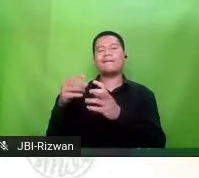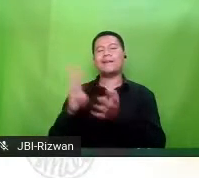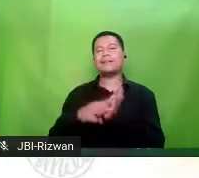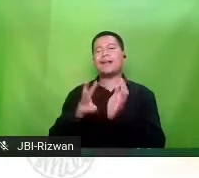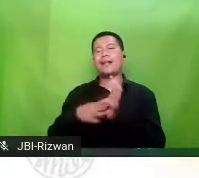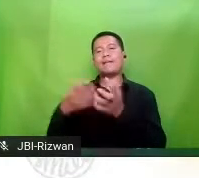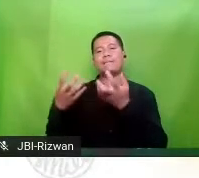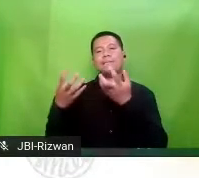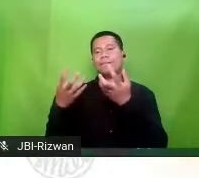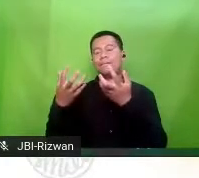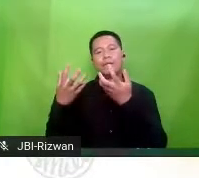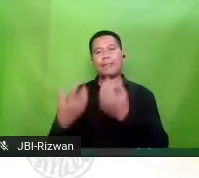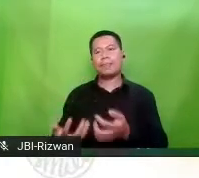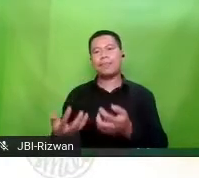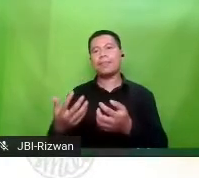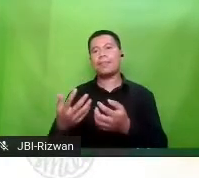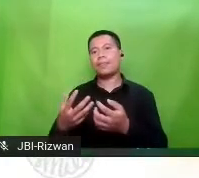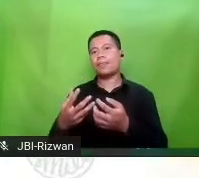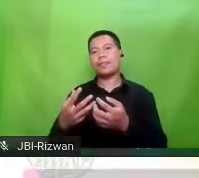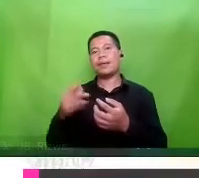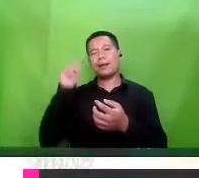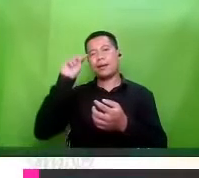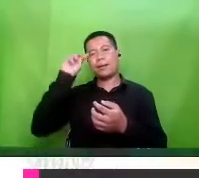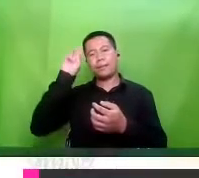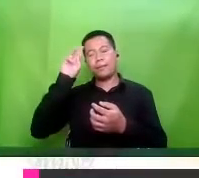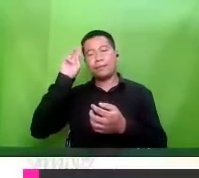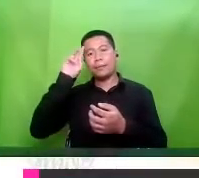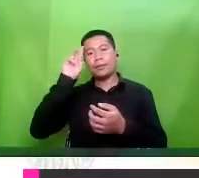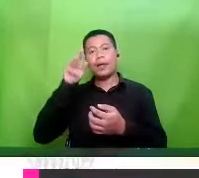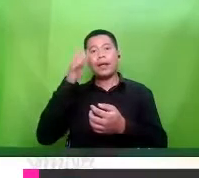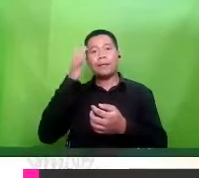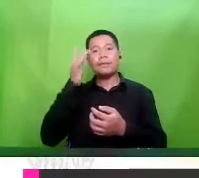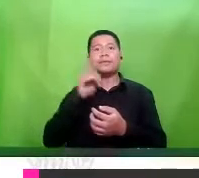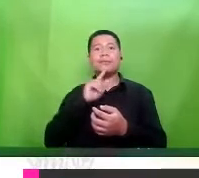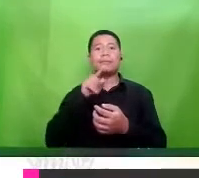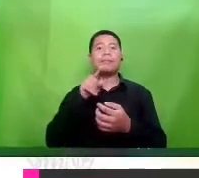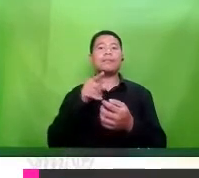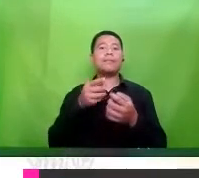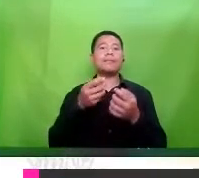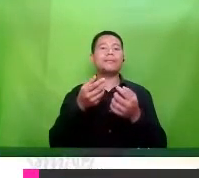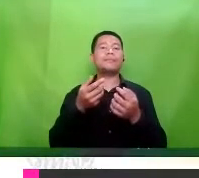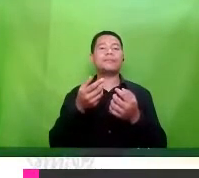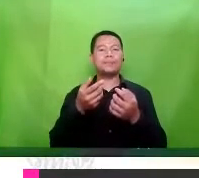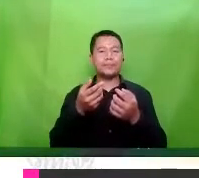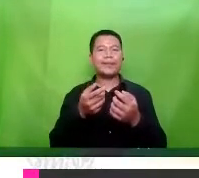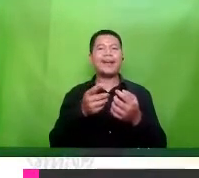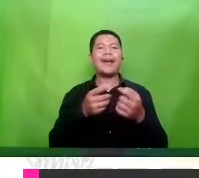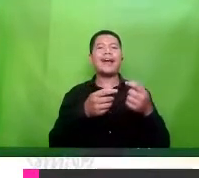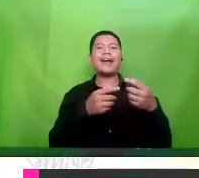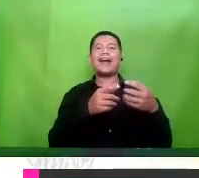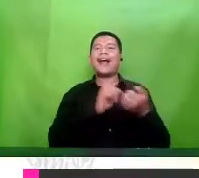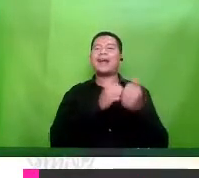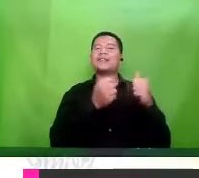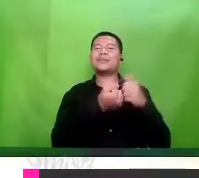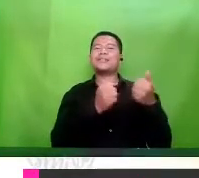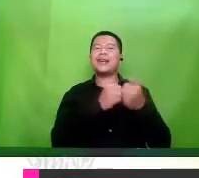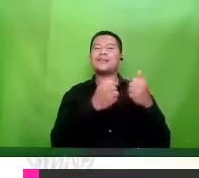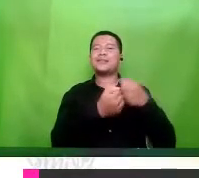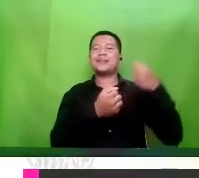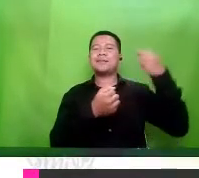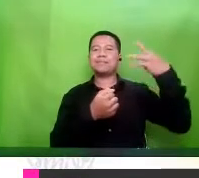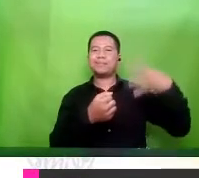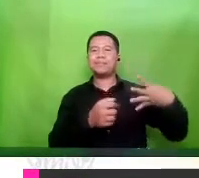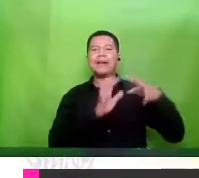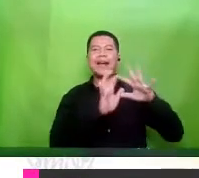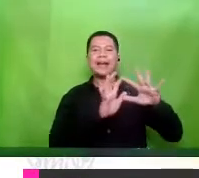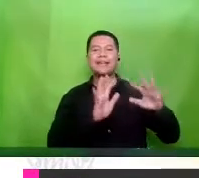merupakan kasus yang disebabkan oleh genetik dengan banyak sekali